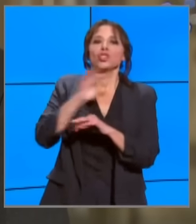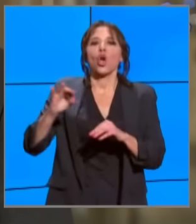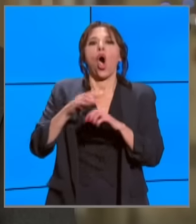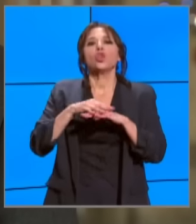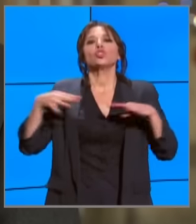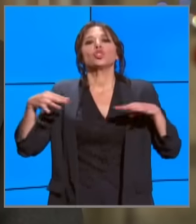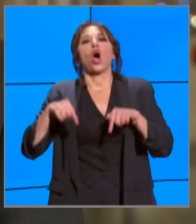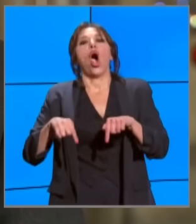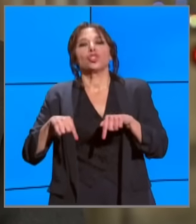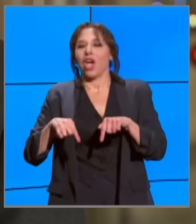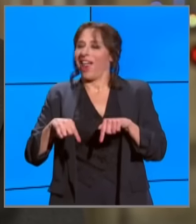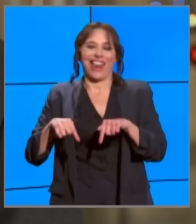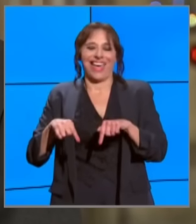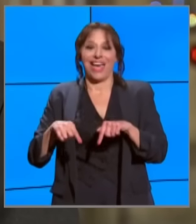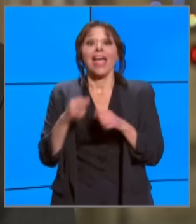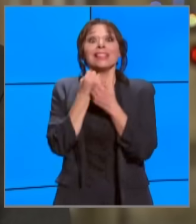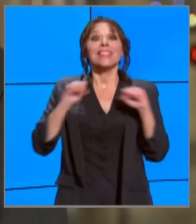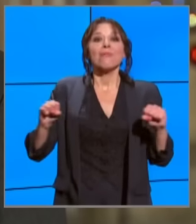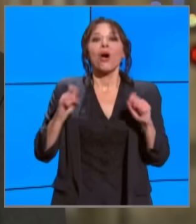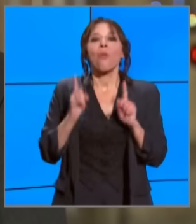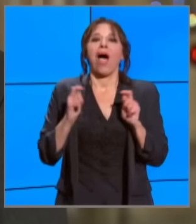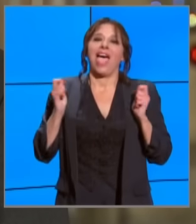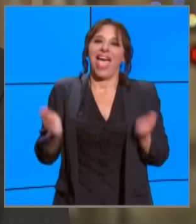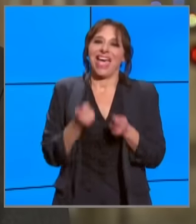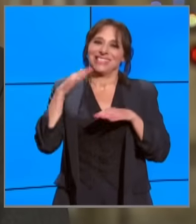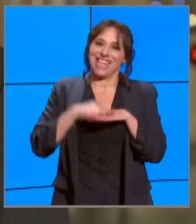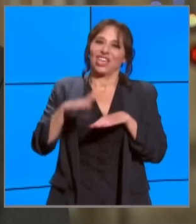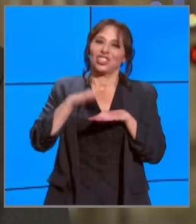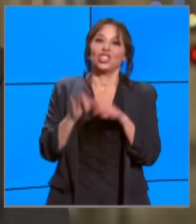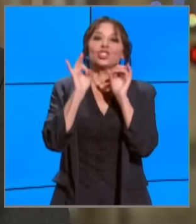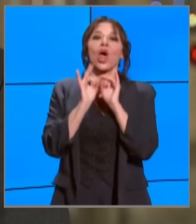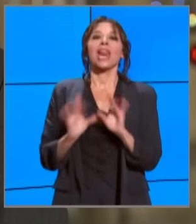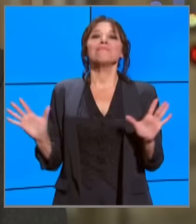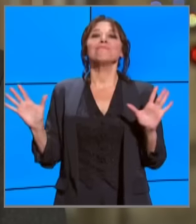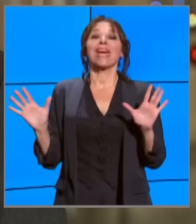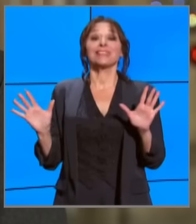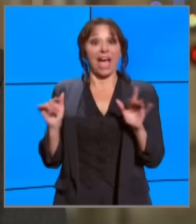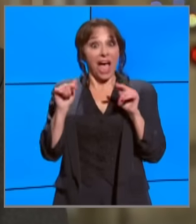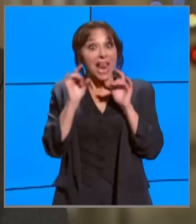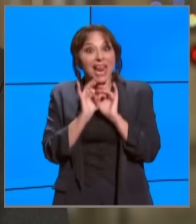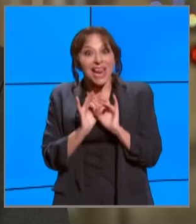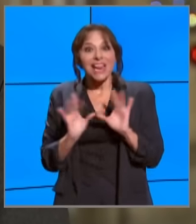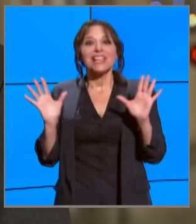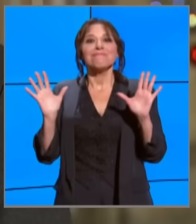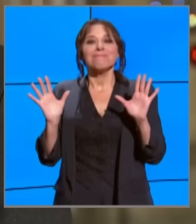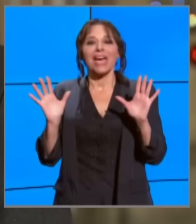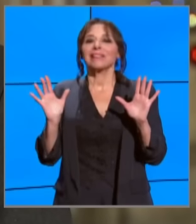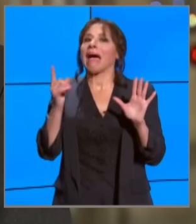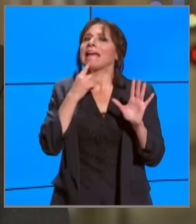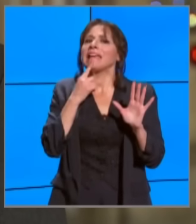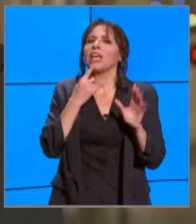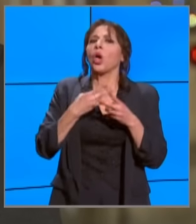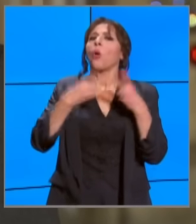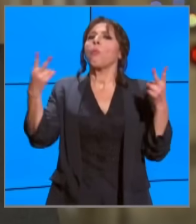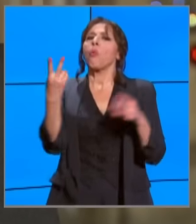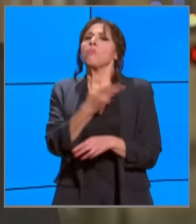democrazia è fatta di esercizio di libertà Libertà che quanti esercitano pubbliche funzioni